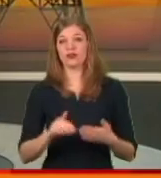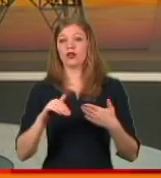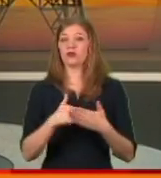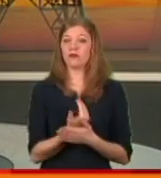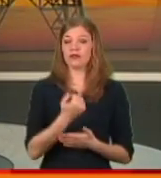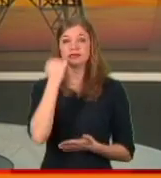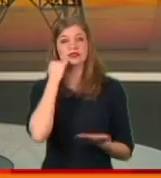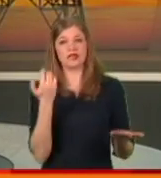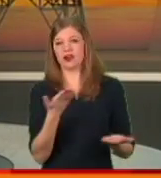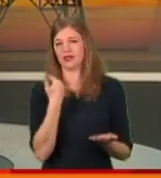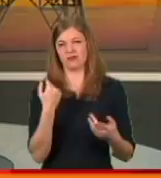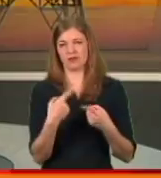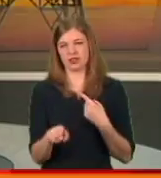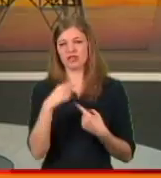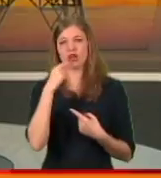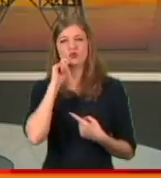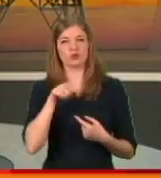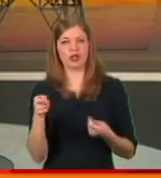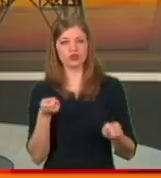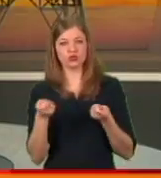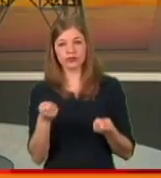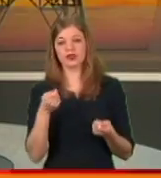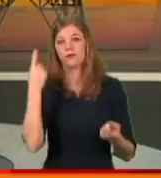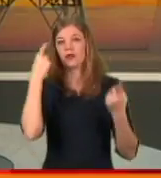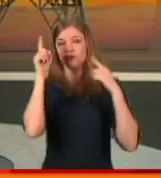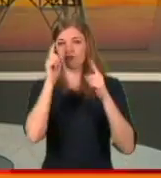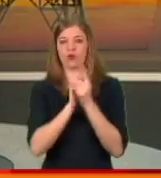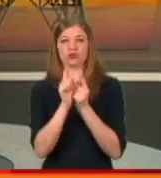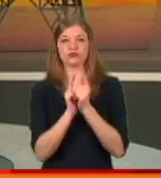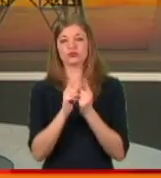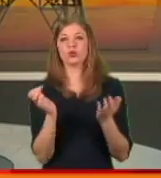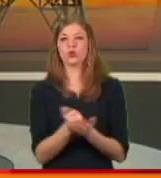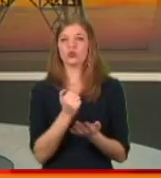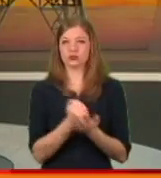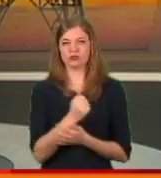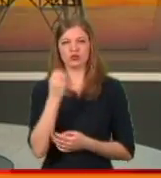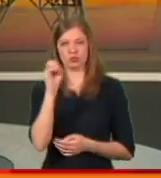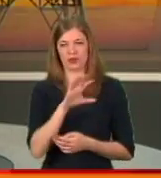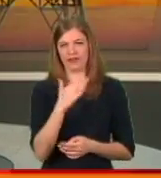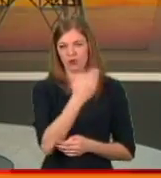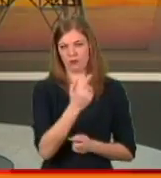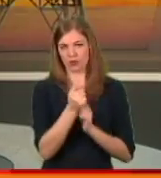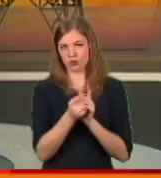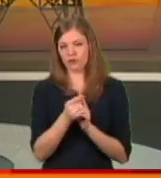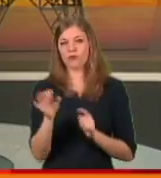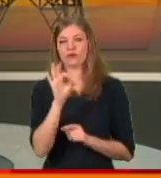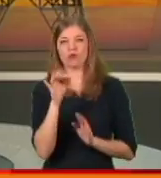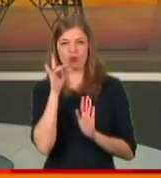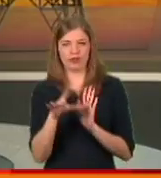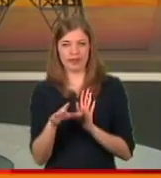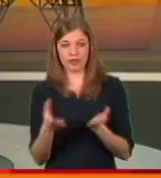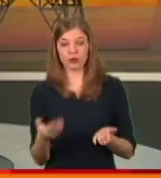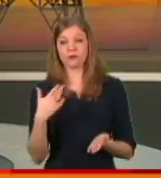Нове чи старе, нема різниці, кажуть українські чиновники, творчо переробляють успішну європейську реформу. Йдеться про